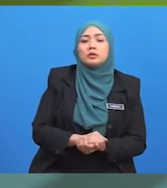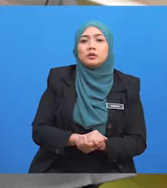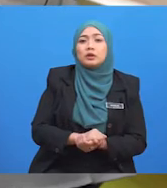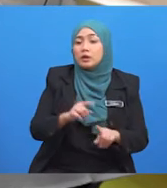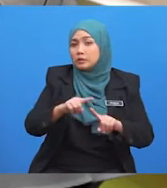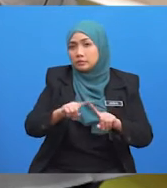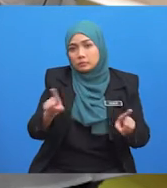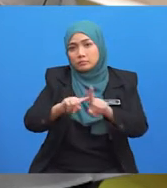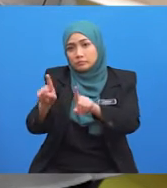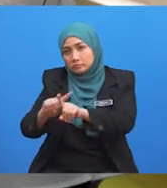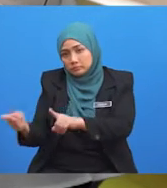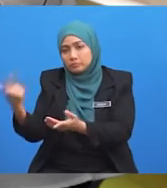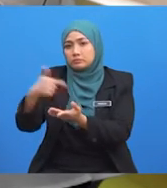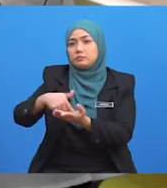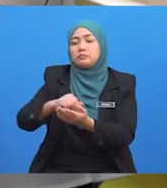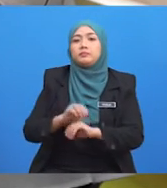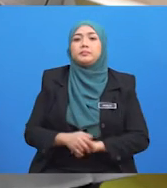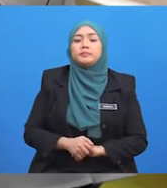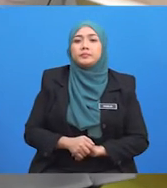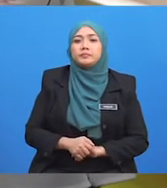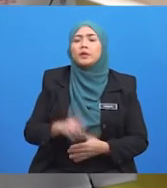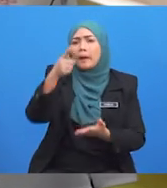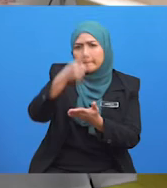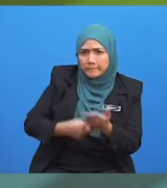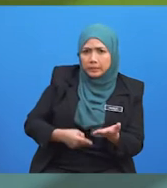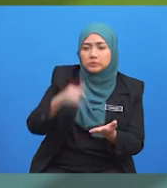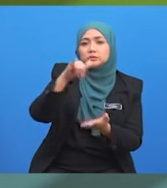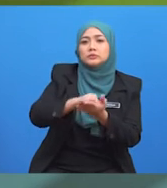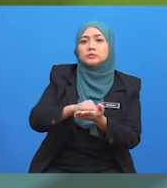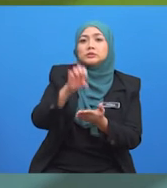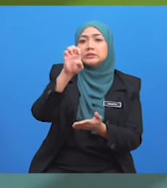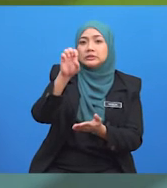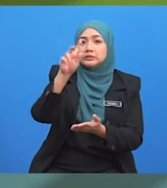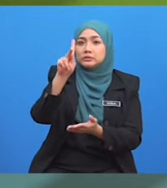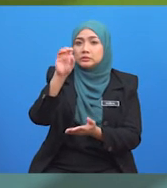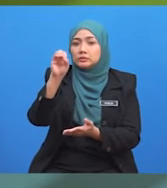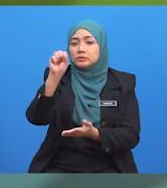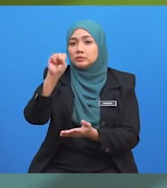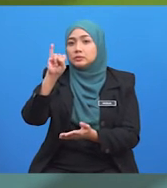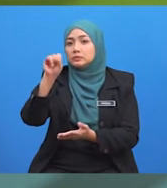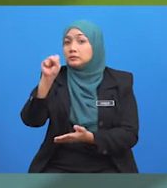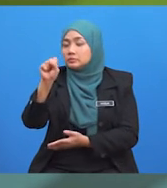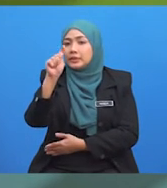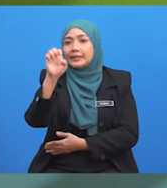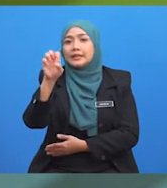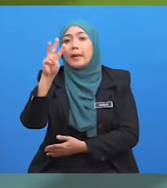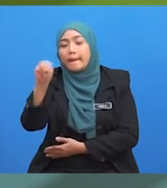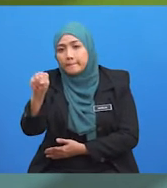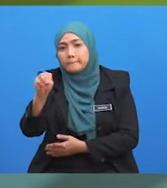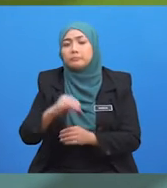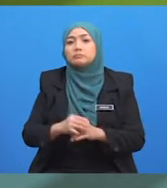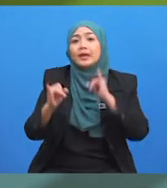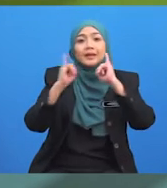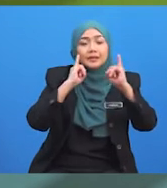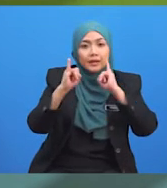sebagainya. Apakah itu ekosistem yang Cikgu Gen? Ekosistem itu merupakan interaksi